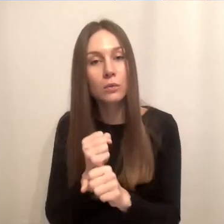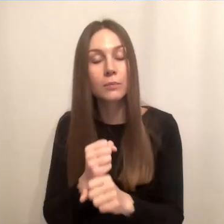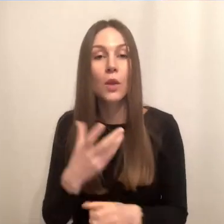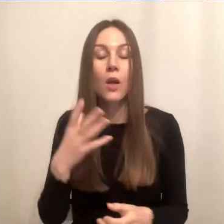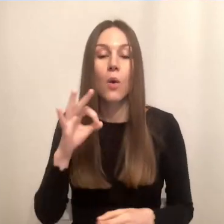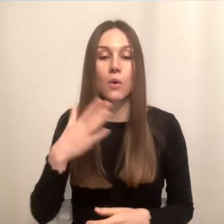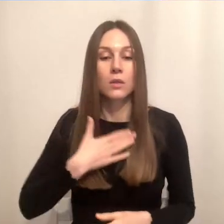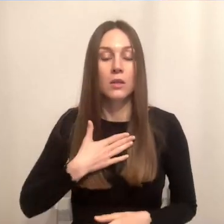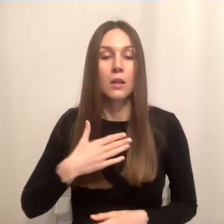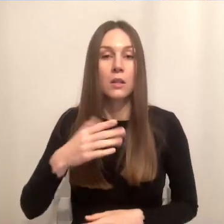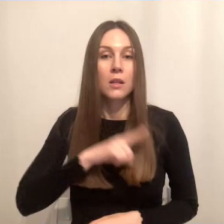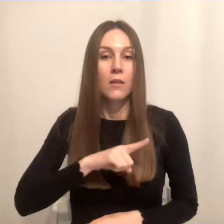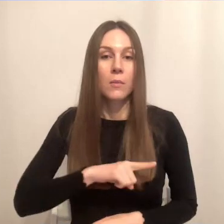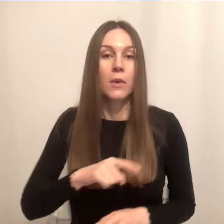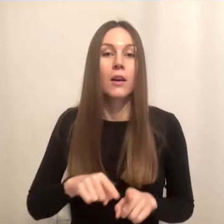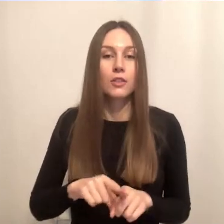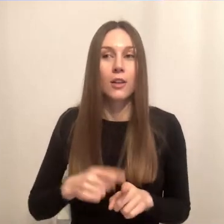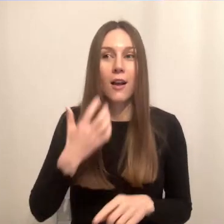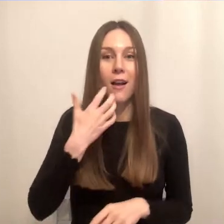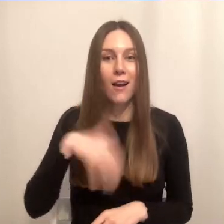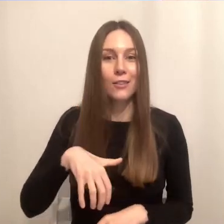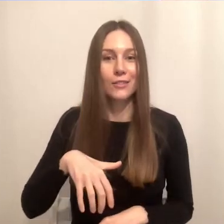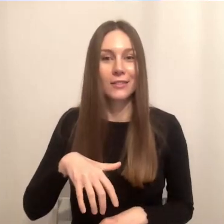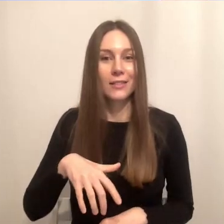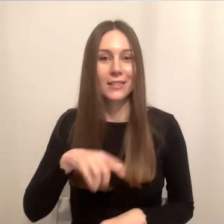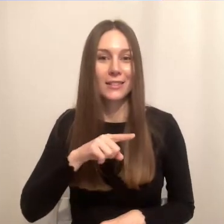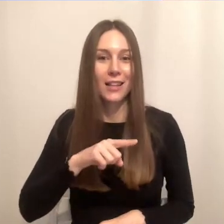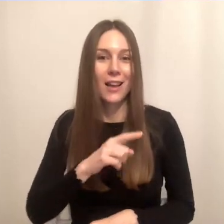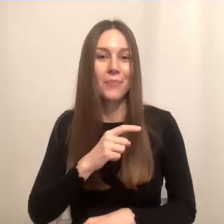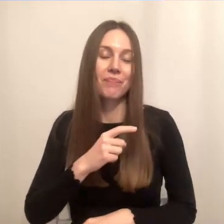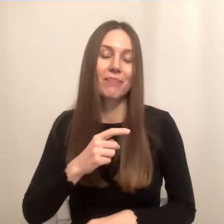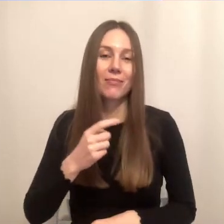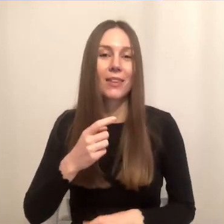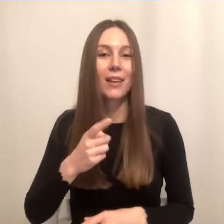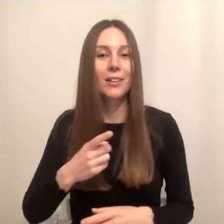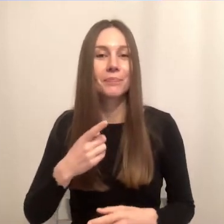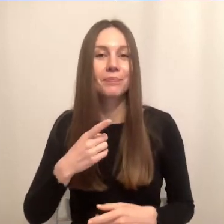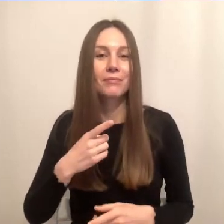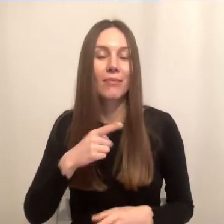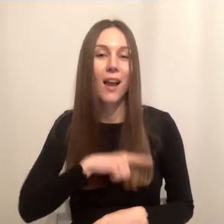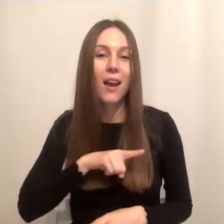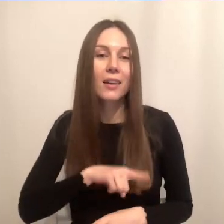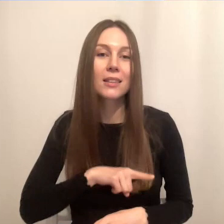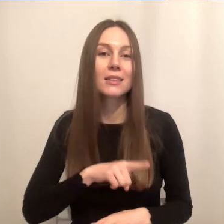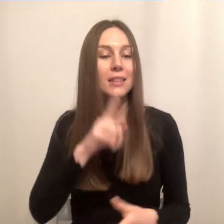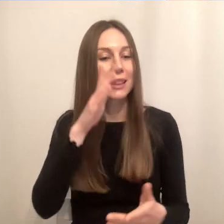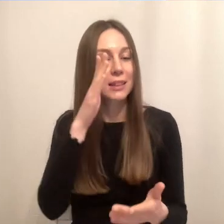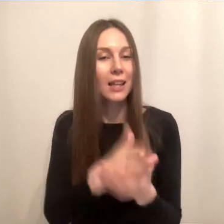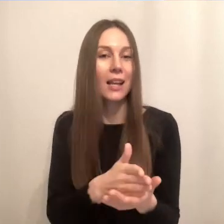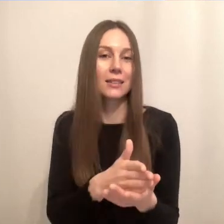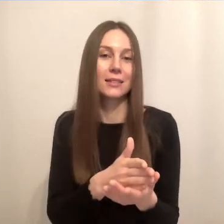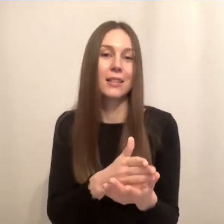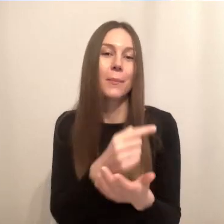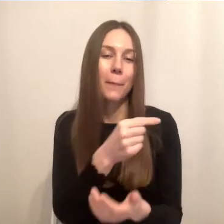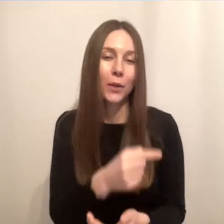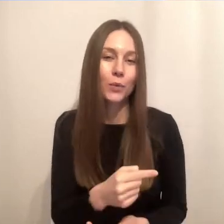pasakyti, tai karštas būdas, tikriausiai pradėsiu nuo blogų, karštas būdas ir tiesumas. Kartais gal